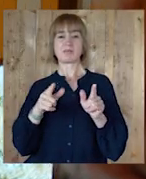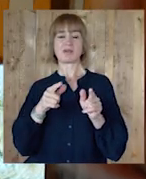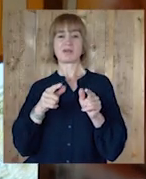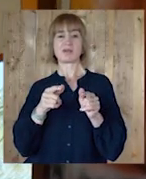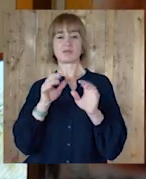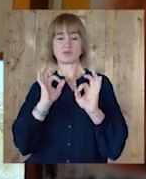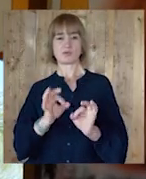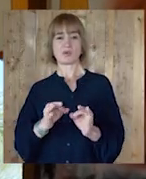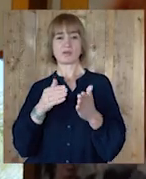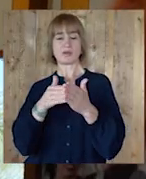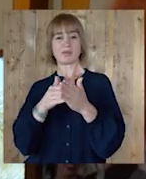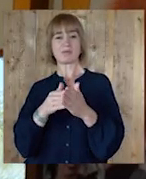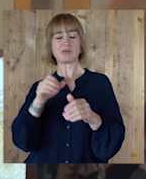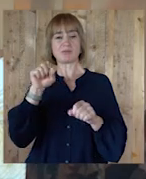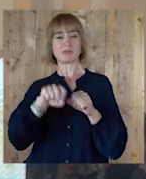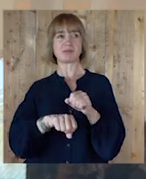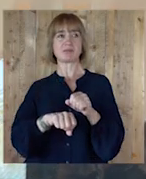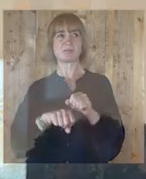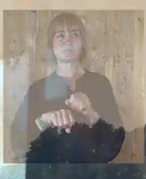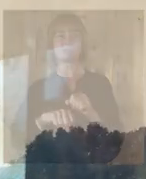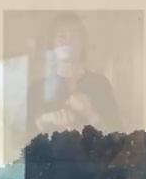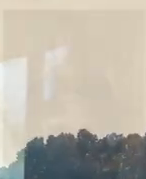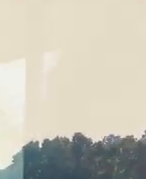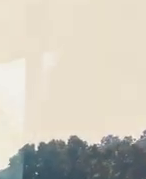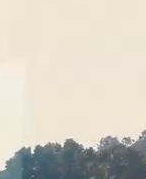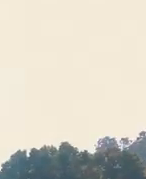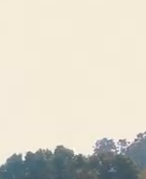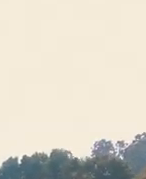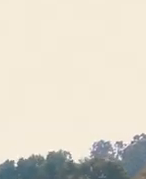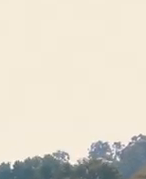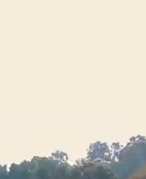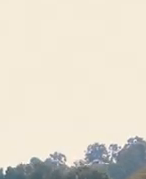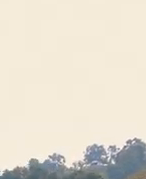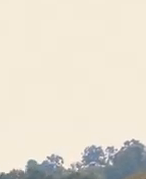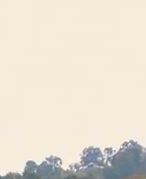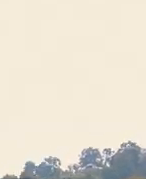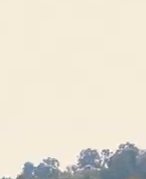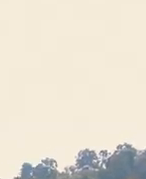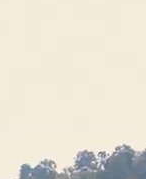პრაქტიკული შემთხვევა არის წინ გადადგმული ნაბიჯი, აი სწორედ ამ სტერეოტიპების მსხვრევისკენ.